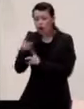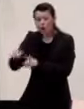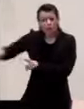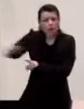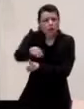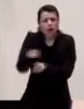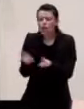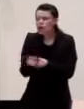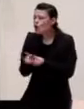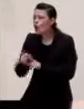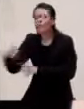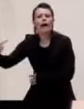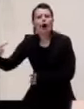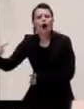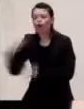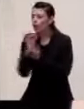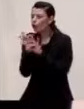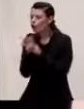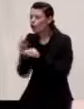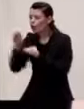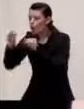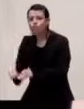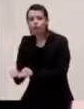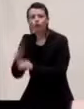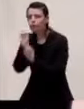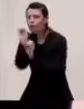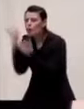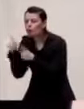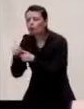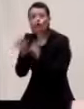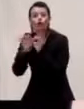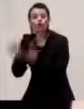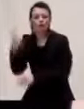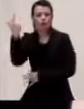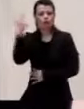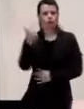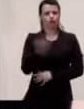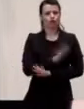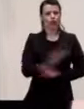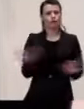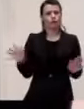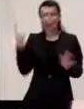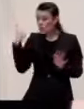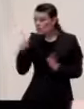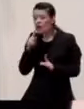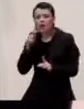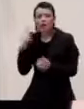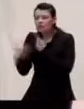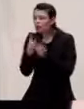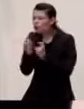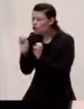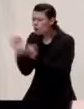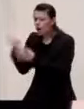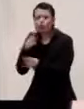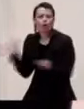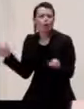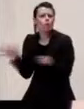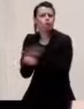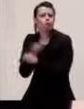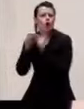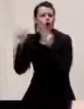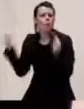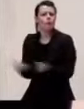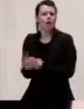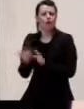un angolo e un anfratto all'interno del pronto soccorso, cioè c'erano ormai il pronto soccorso che erano reparti in cui le persone